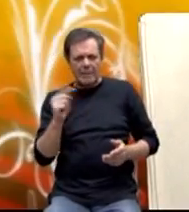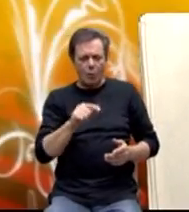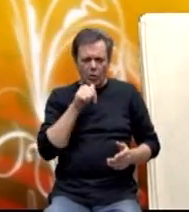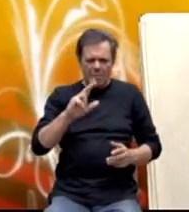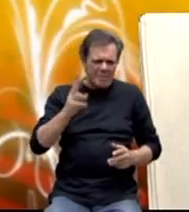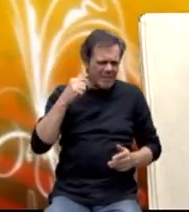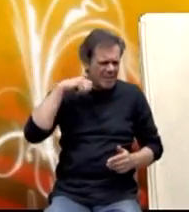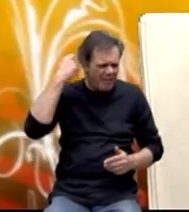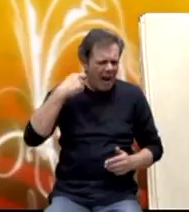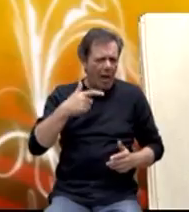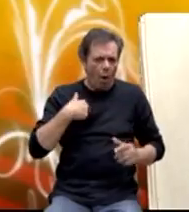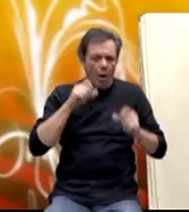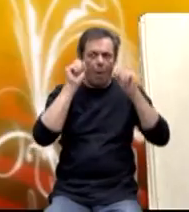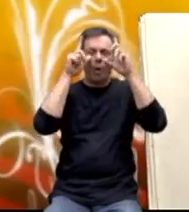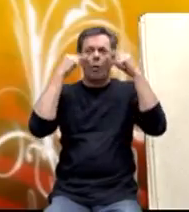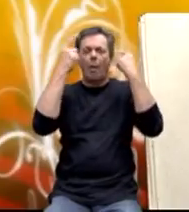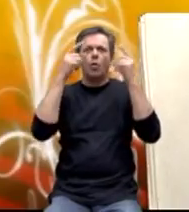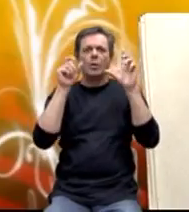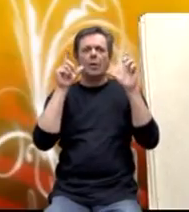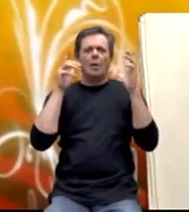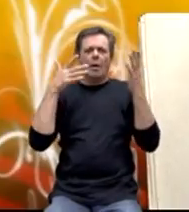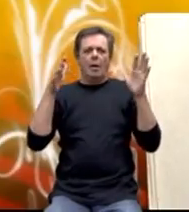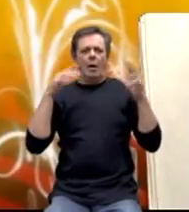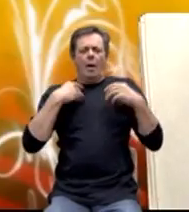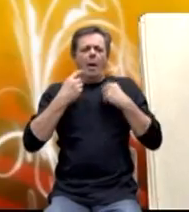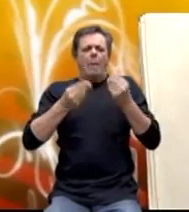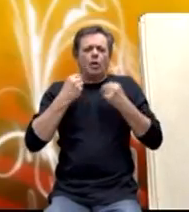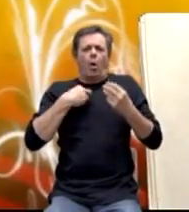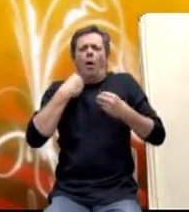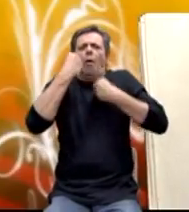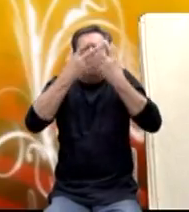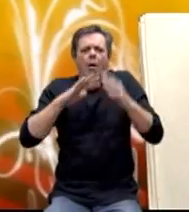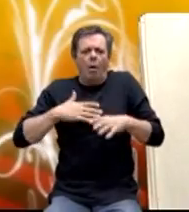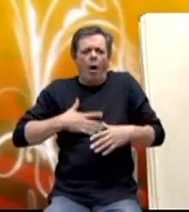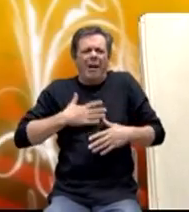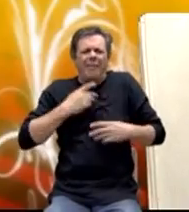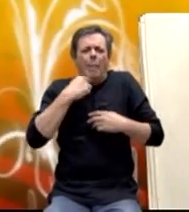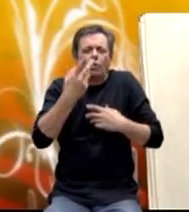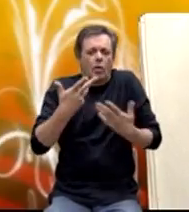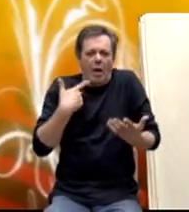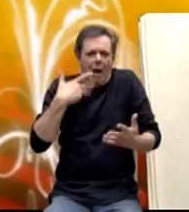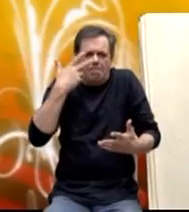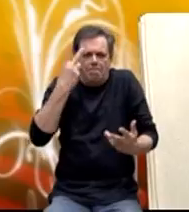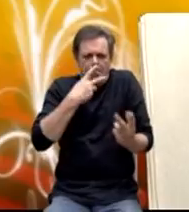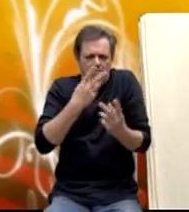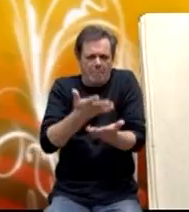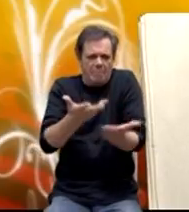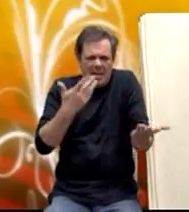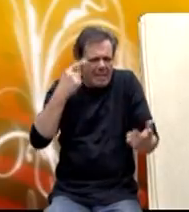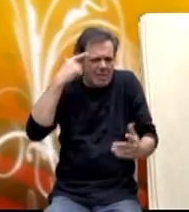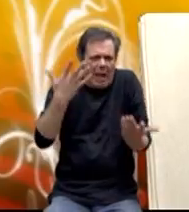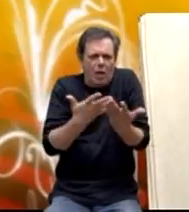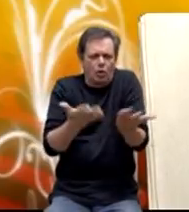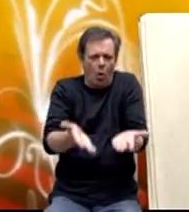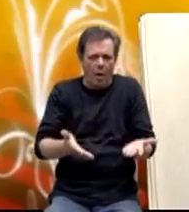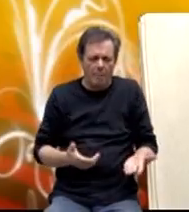zvala sam ga, jer on je još imao otvorene oči i nekakve zvukove neartikulirane je proizvodio. Nisam u prvi mah znala o čemu se radi. Mislim sam,